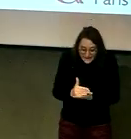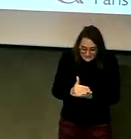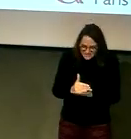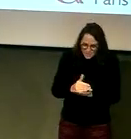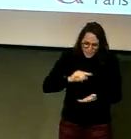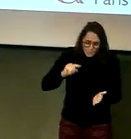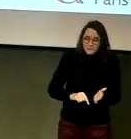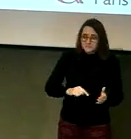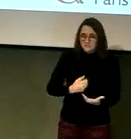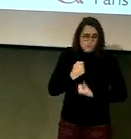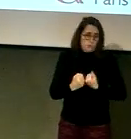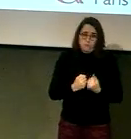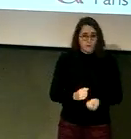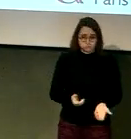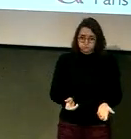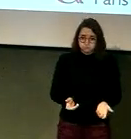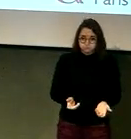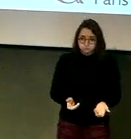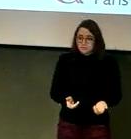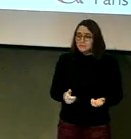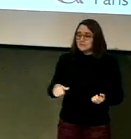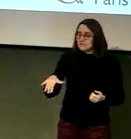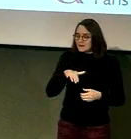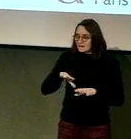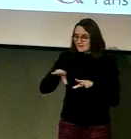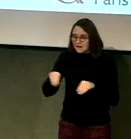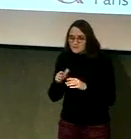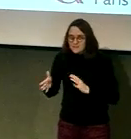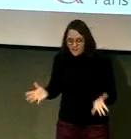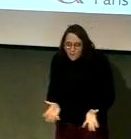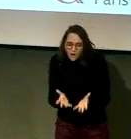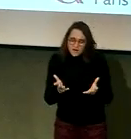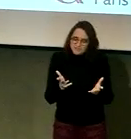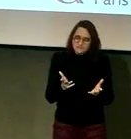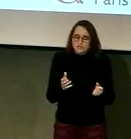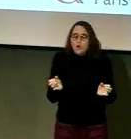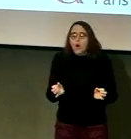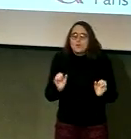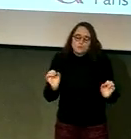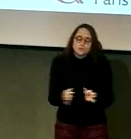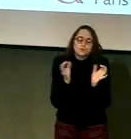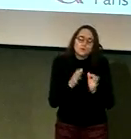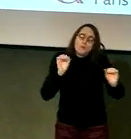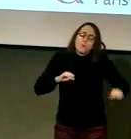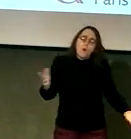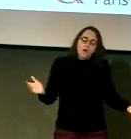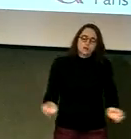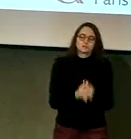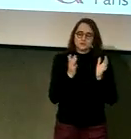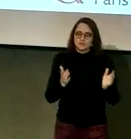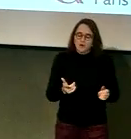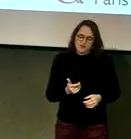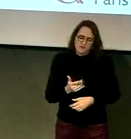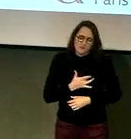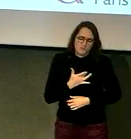souffrance. Donc, quand l'entourage encourage la femme à consommer de temps en temps, il y a cette idée, la pauvre, elle est